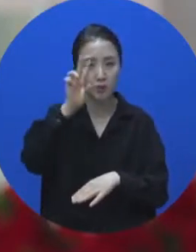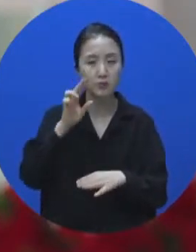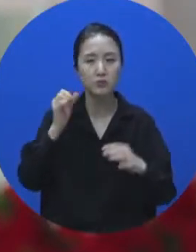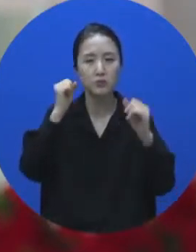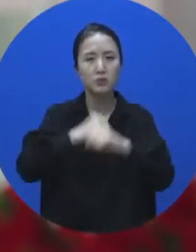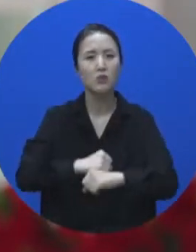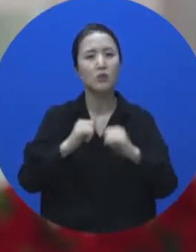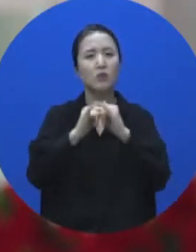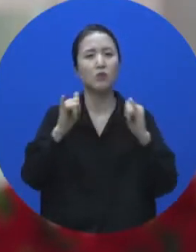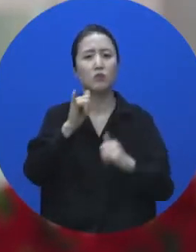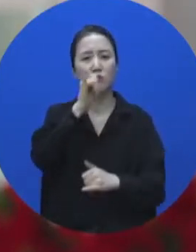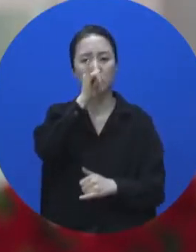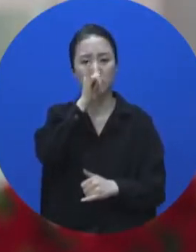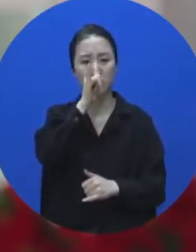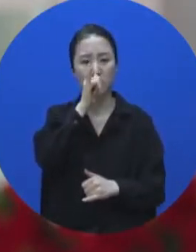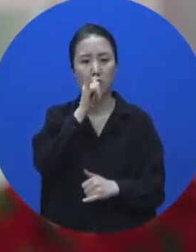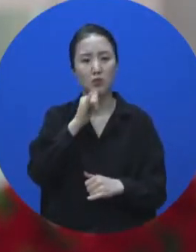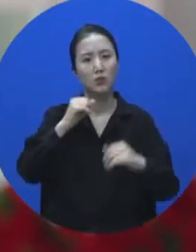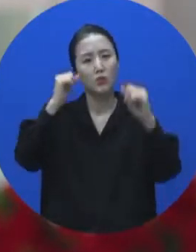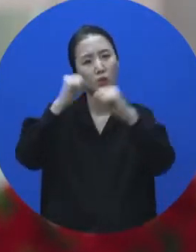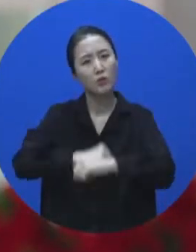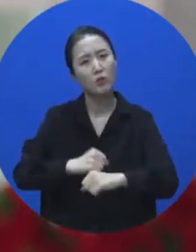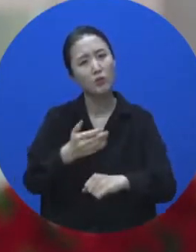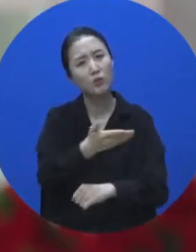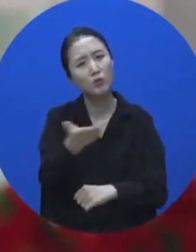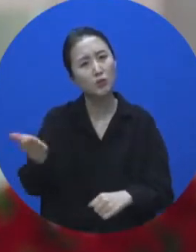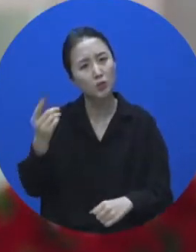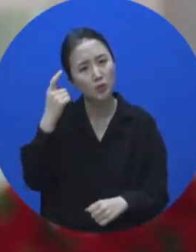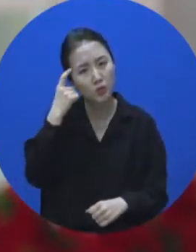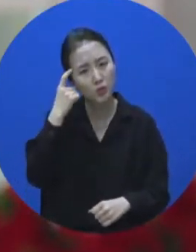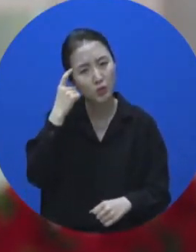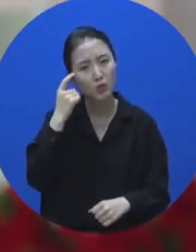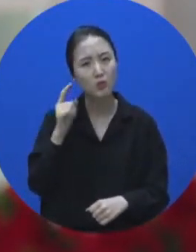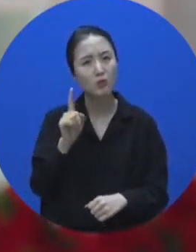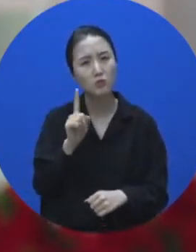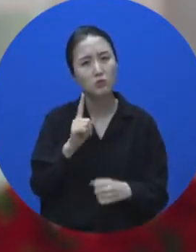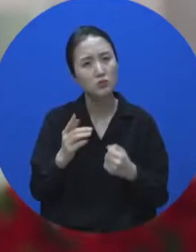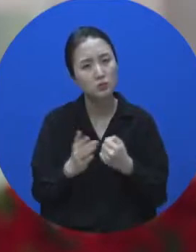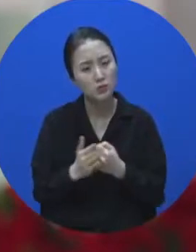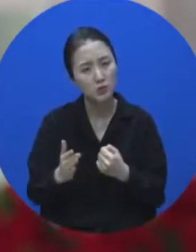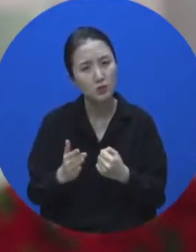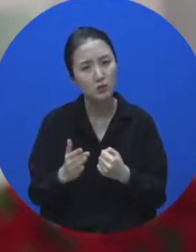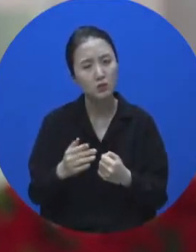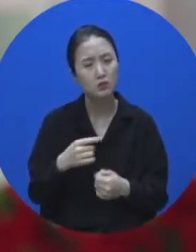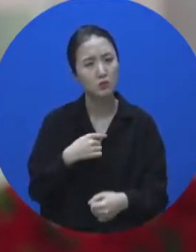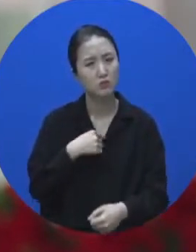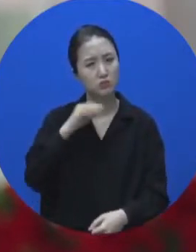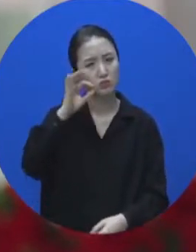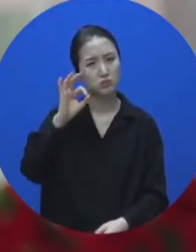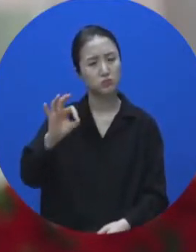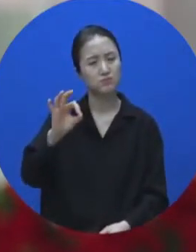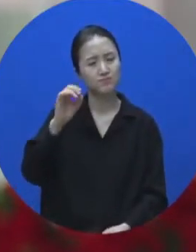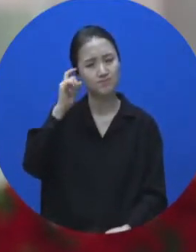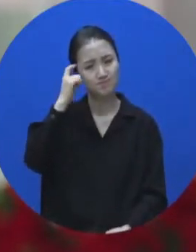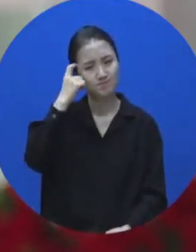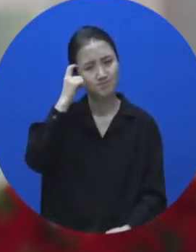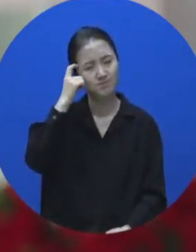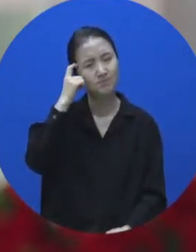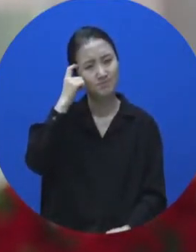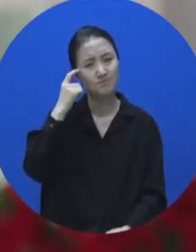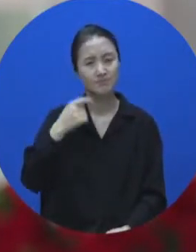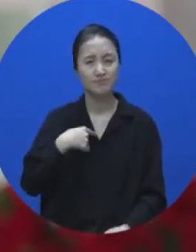이렇게 됐는가? 이런 생각을 하게 됩니다. 그래서 저는 무리한 투자를 하지 않았고, 거기 안에서 제가 할수